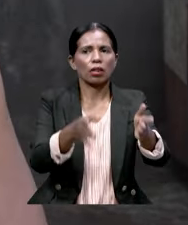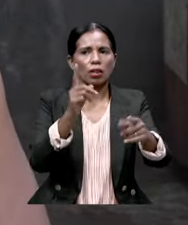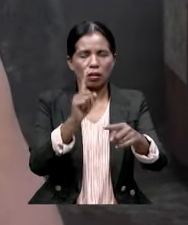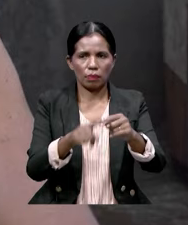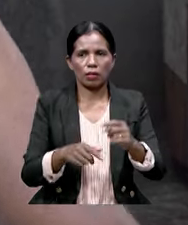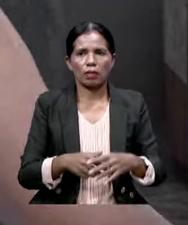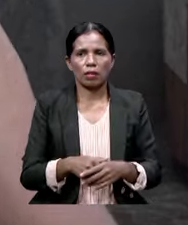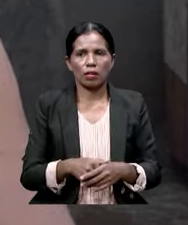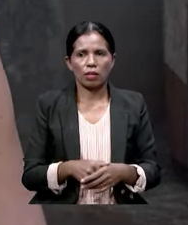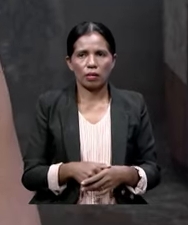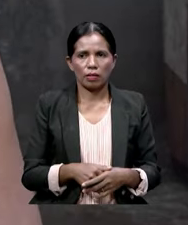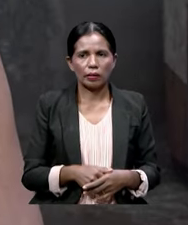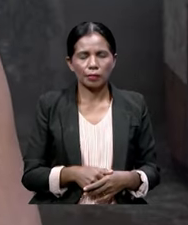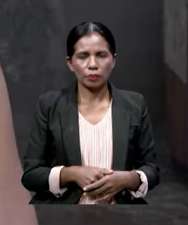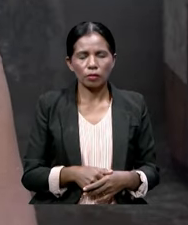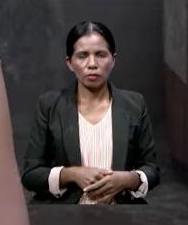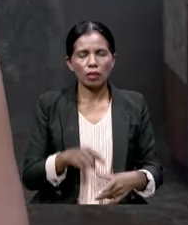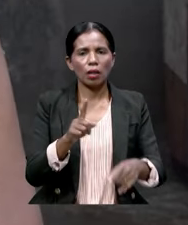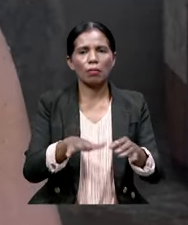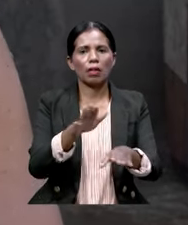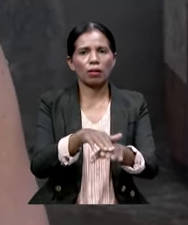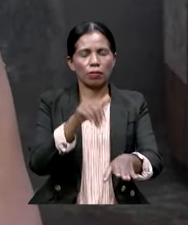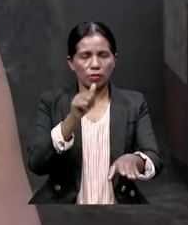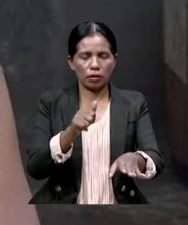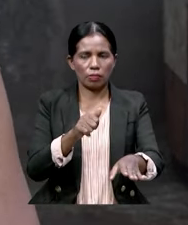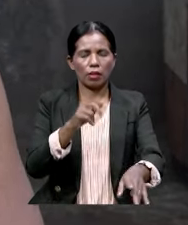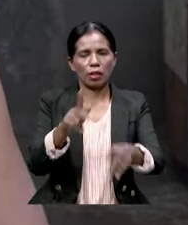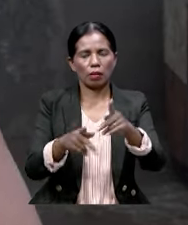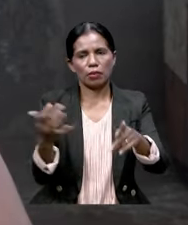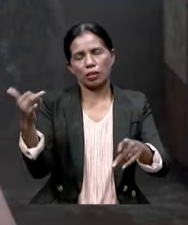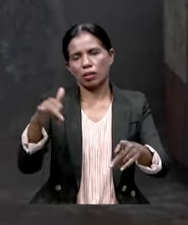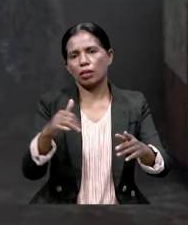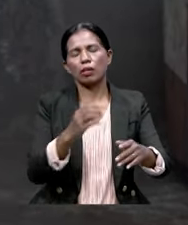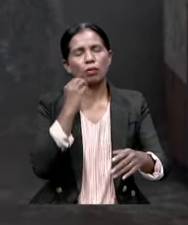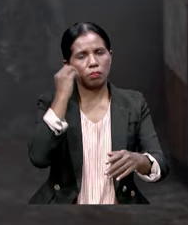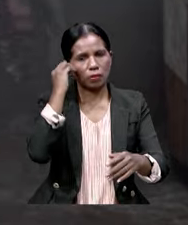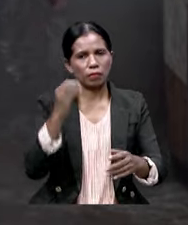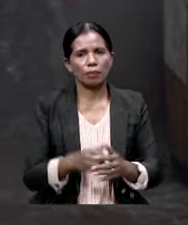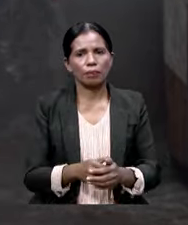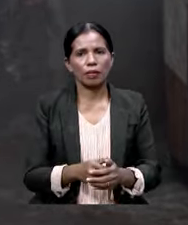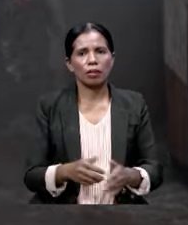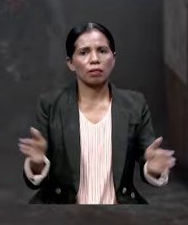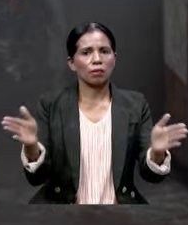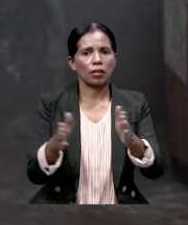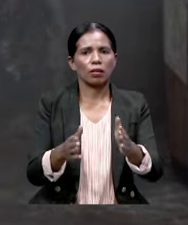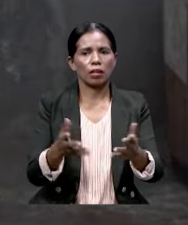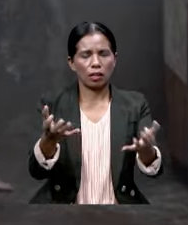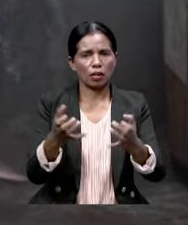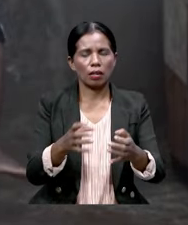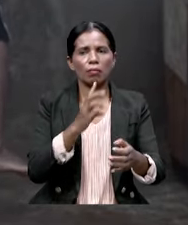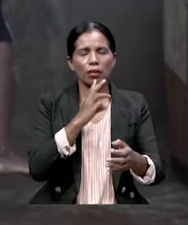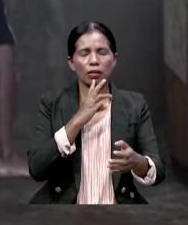ya sera labela afeta fila fali ba komendare sira selok tambah ini kau nia meeting nona karena kalau be tengk